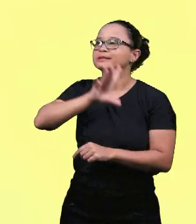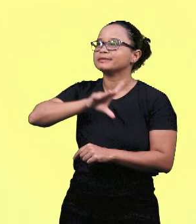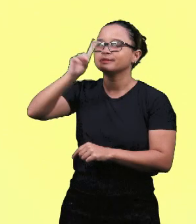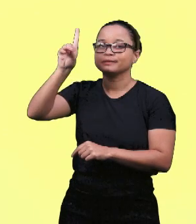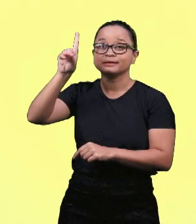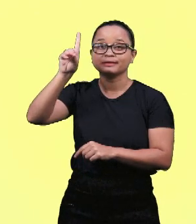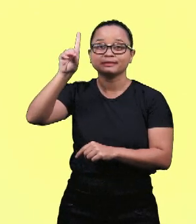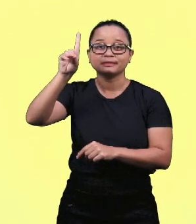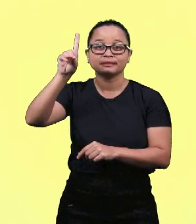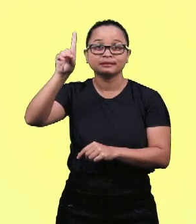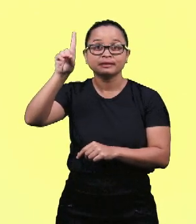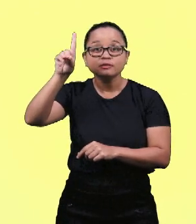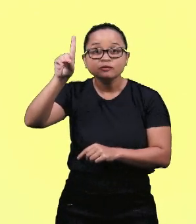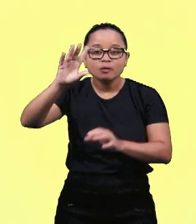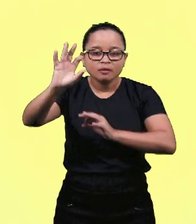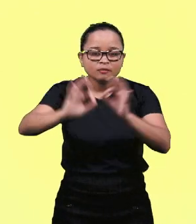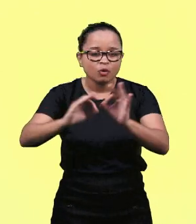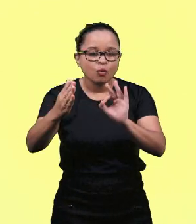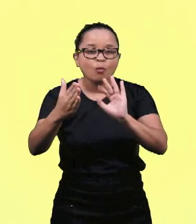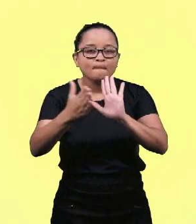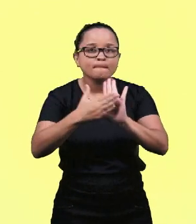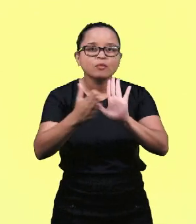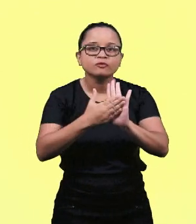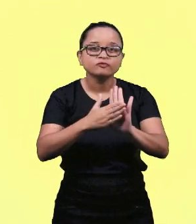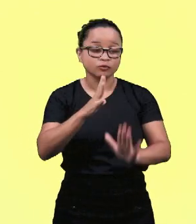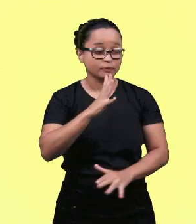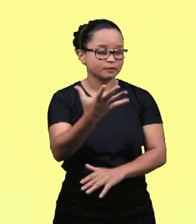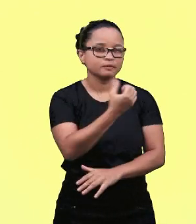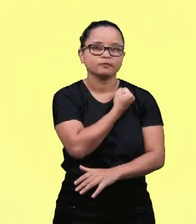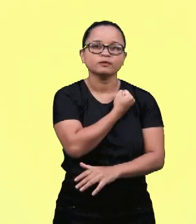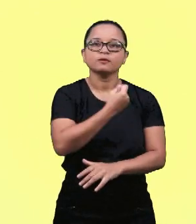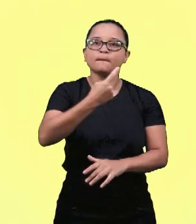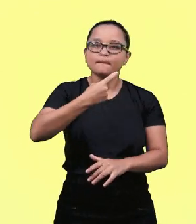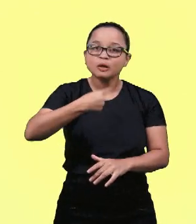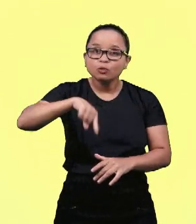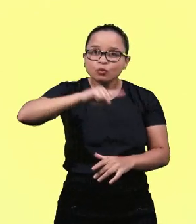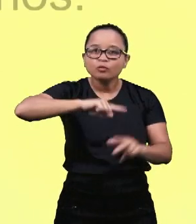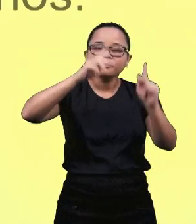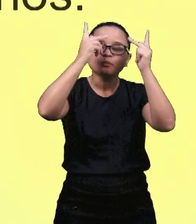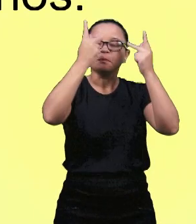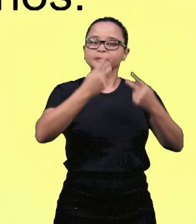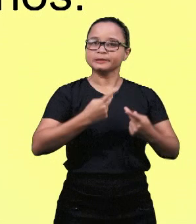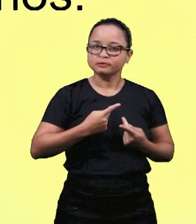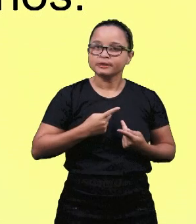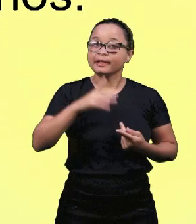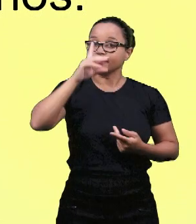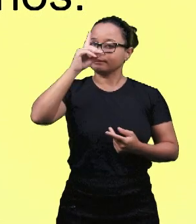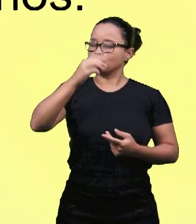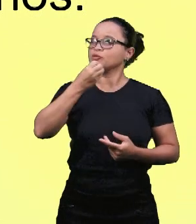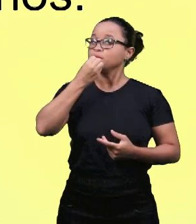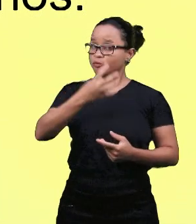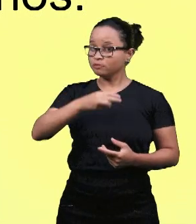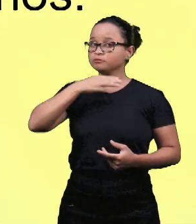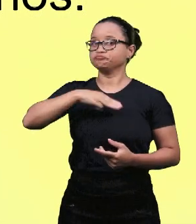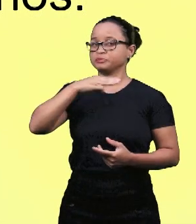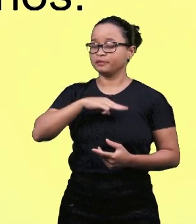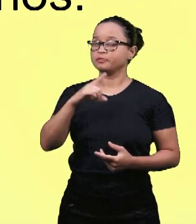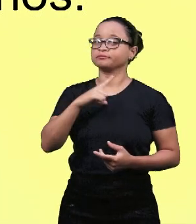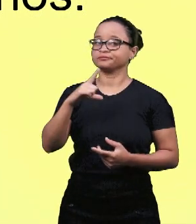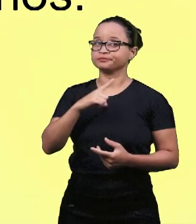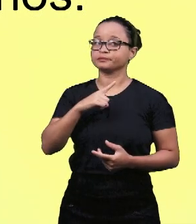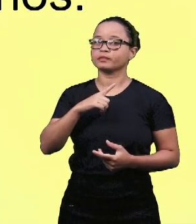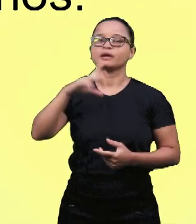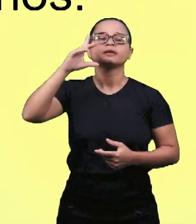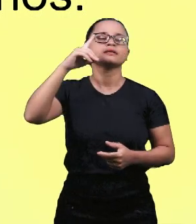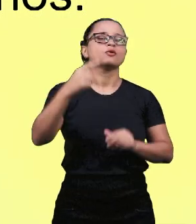un plan, un projet de rachat, de salut pour l'homme. Dieu a eu de la miséricorde pour nous. Et Dieu a commencé